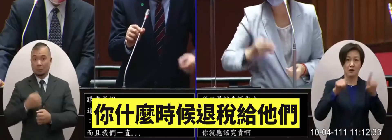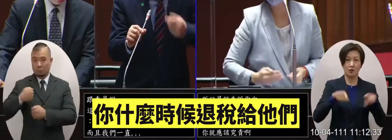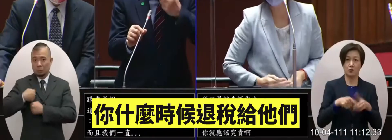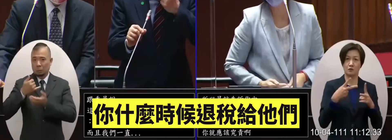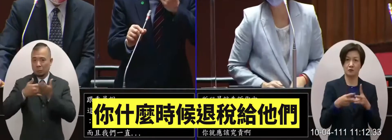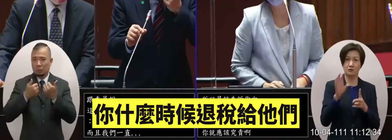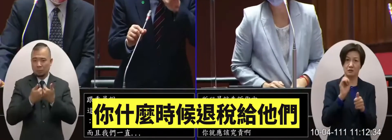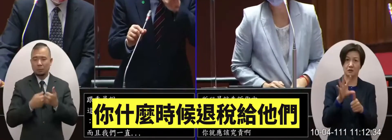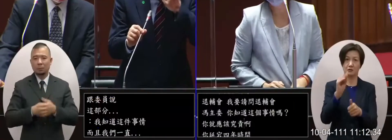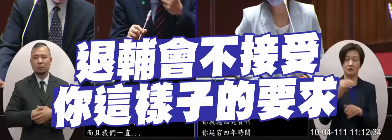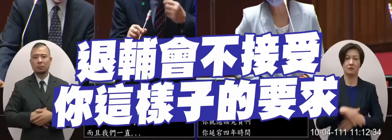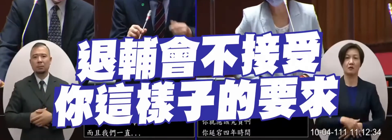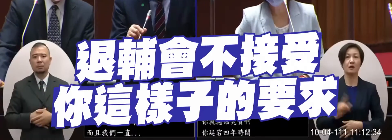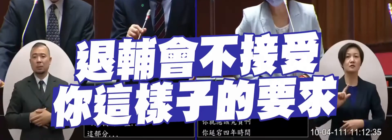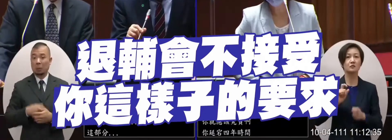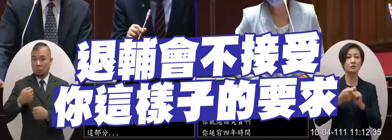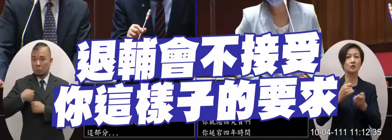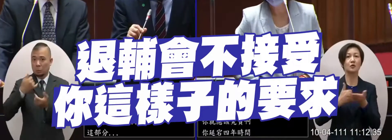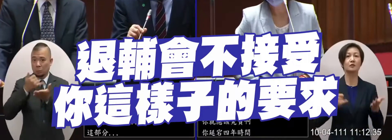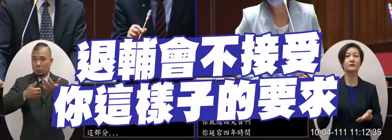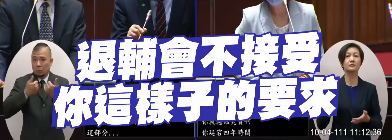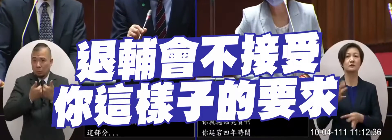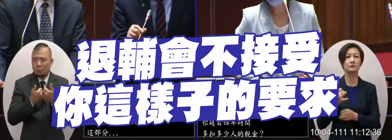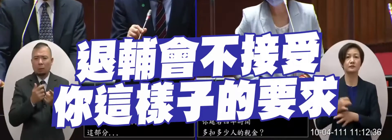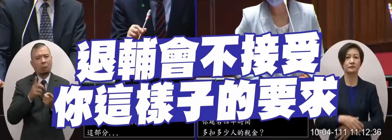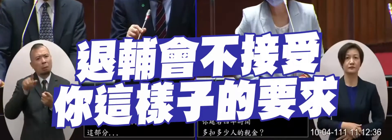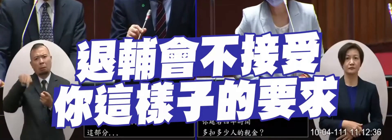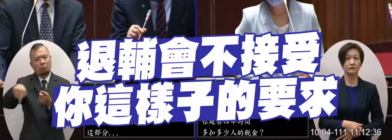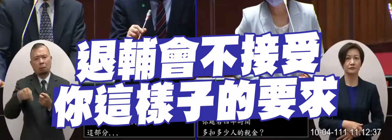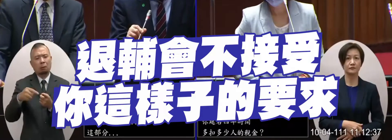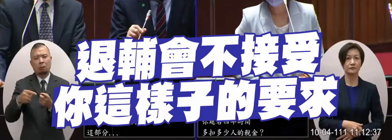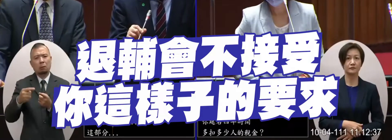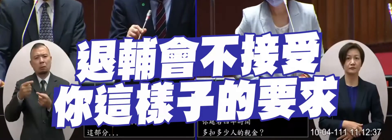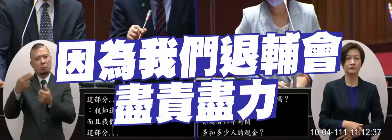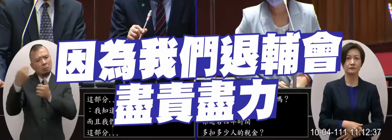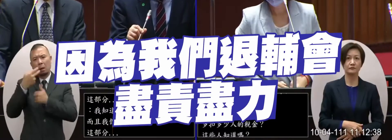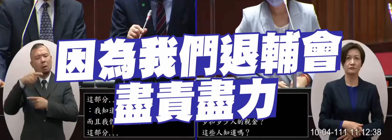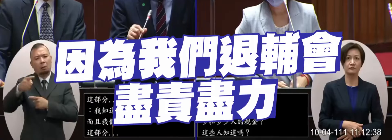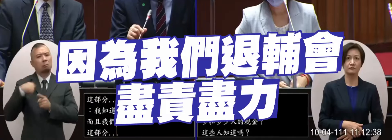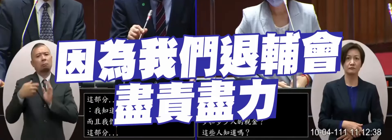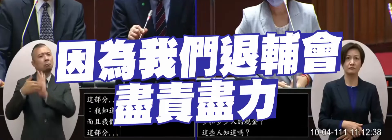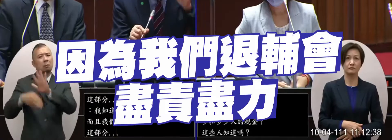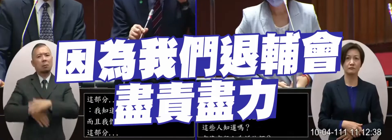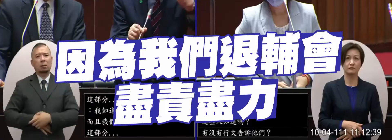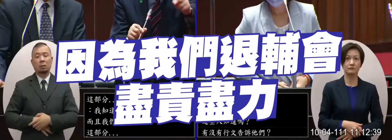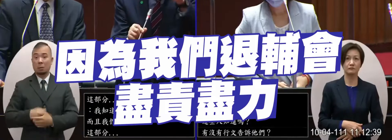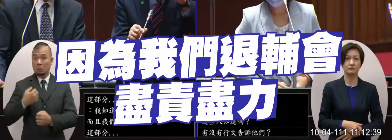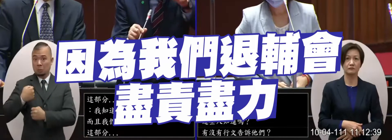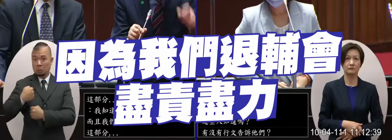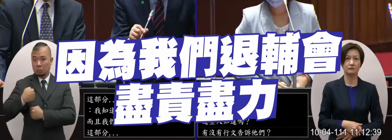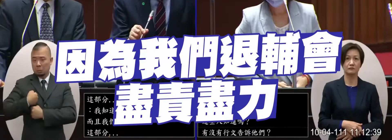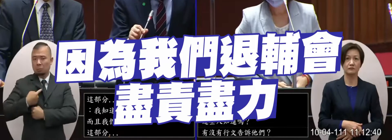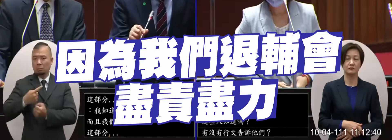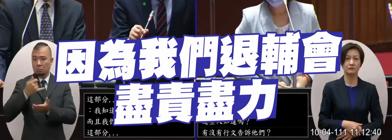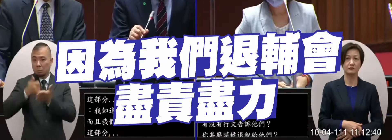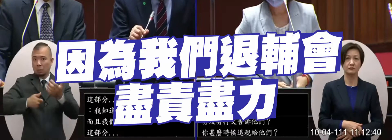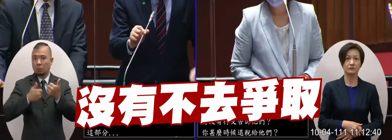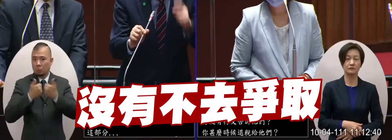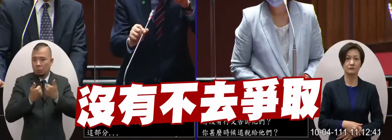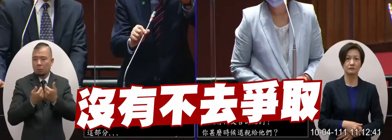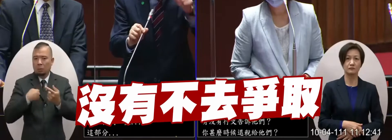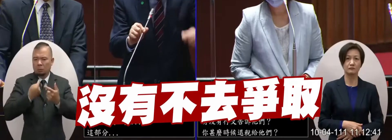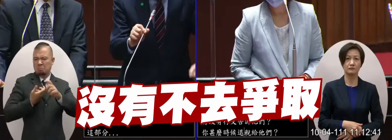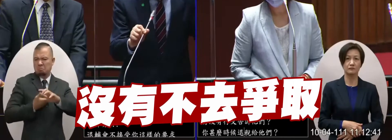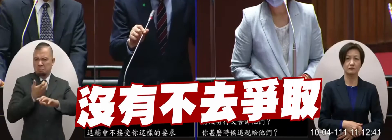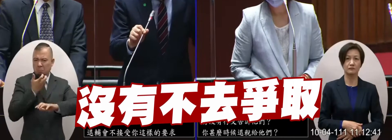什么时候退税给他们？ 退伍会不接受你这样子的要求，因为我们退伍会尽责尽力，